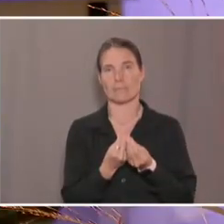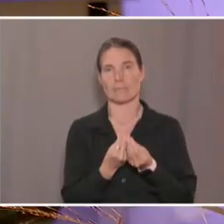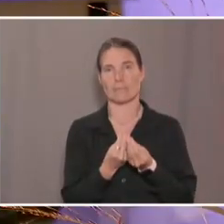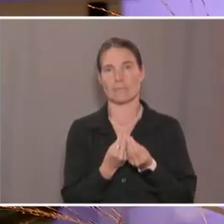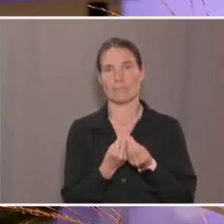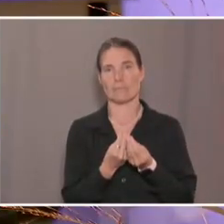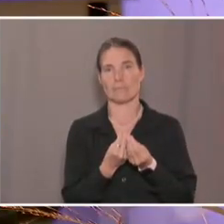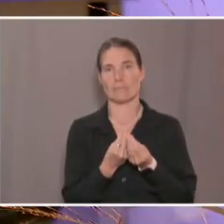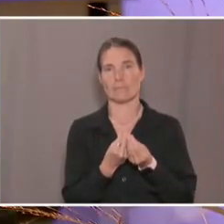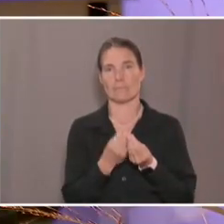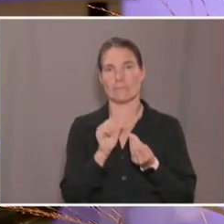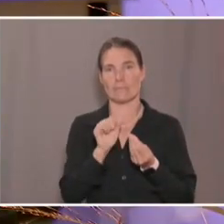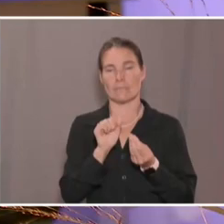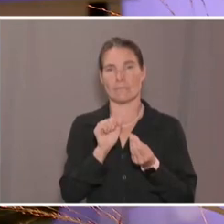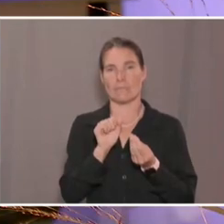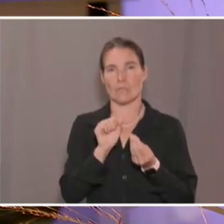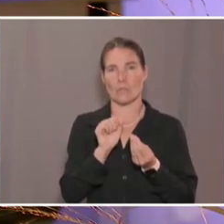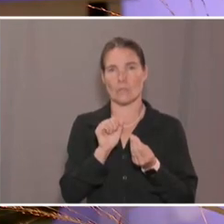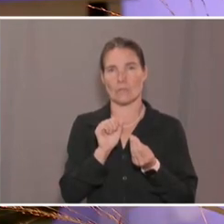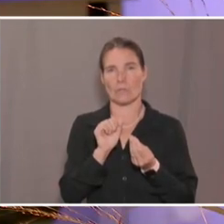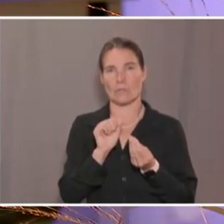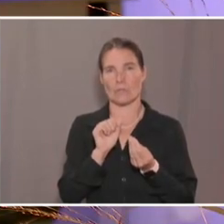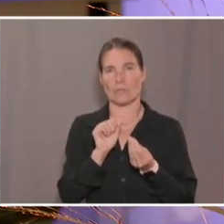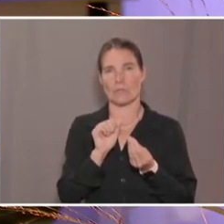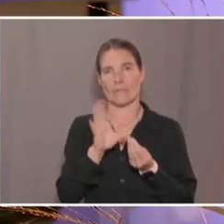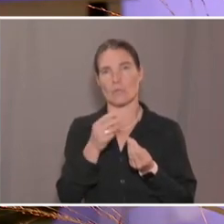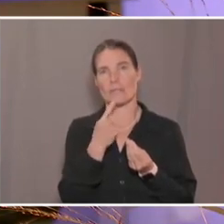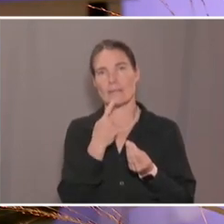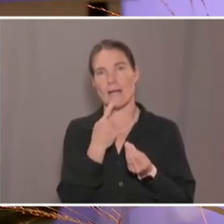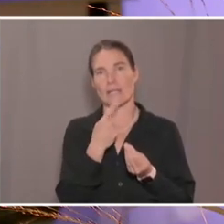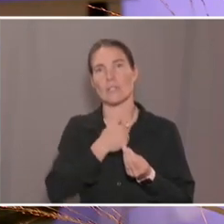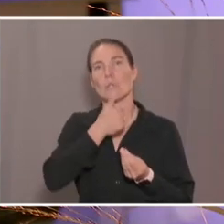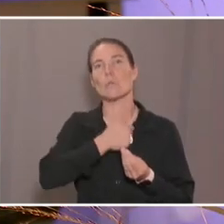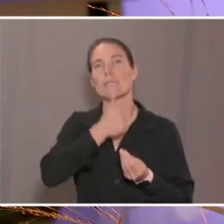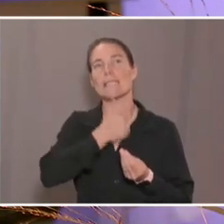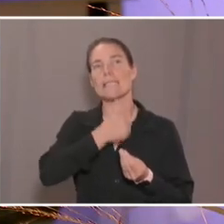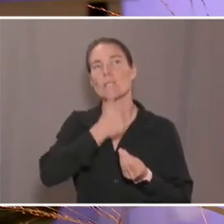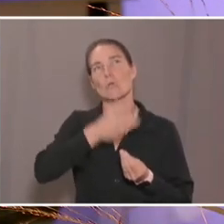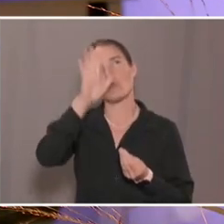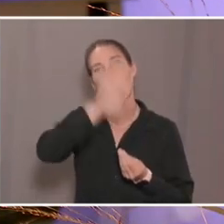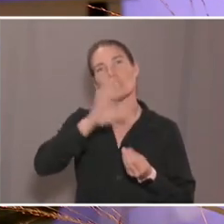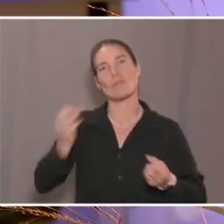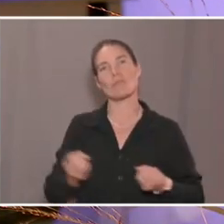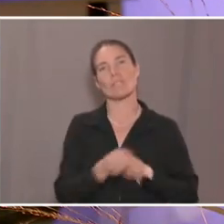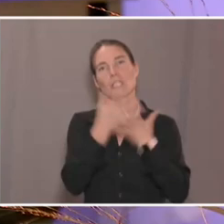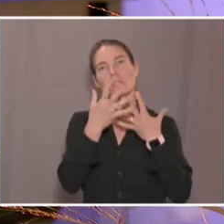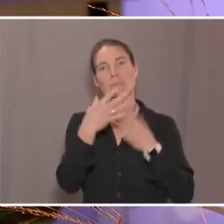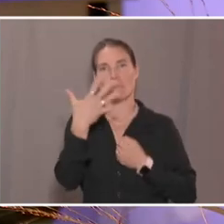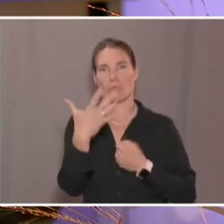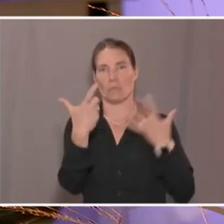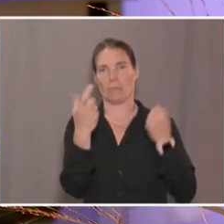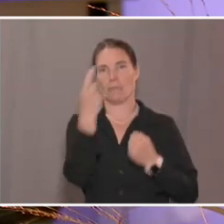traurigen Gestalt kann ich jetzt nicht so assoziieren. Ich würde eher sagen, es ist die jugendliche und nordische Frische, die Sie mit 75